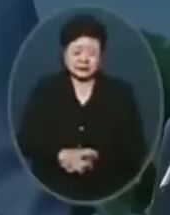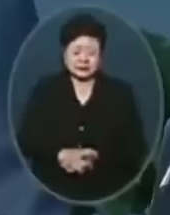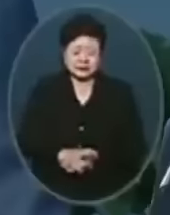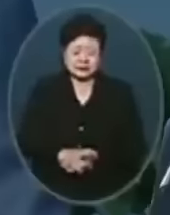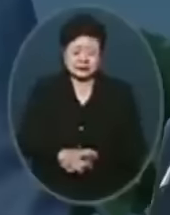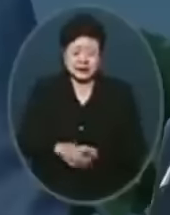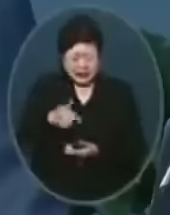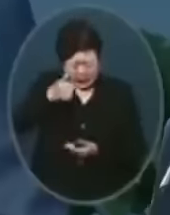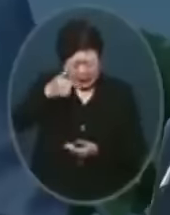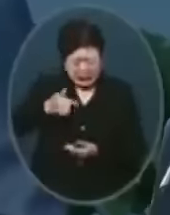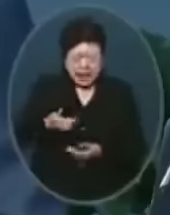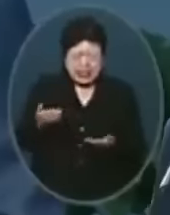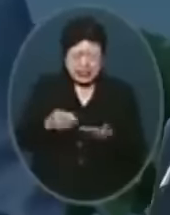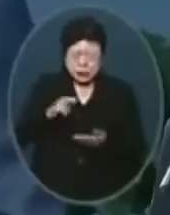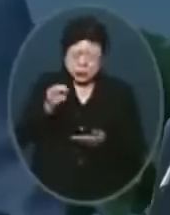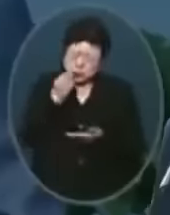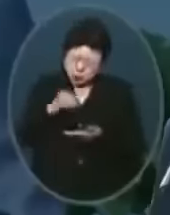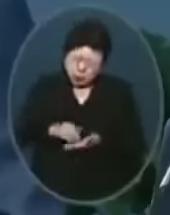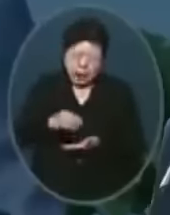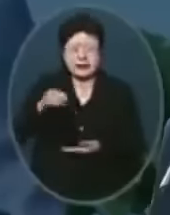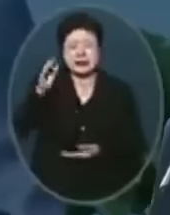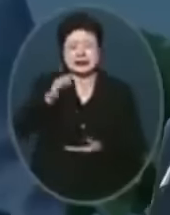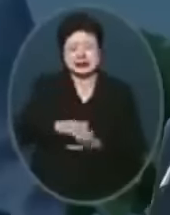옛 직업으로 돌아가자.